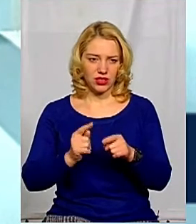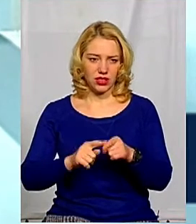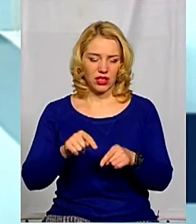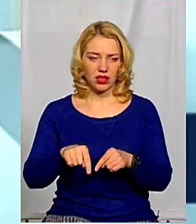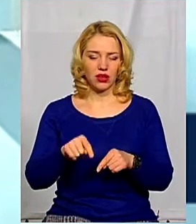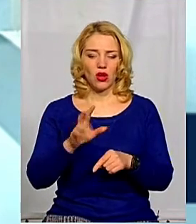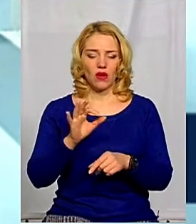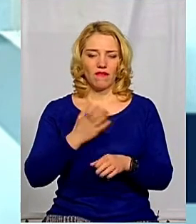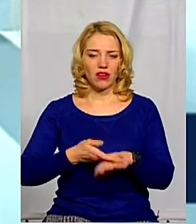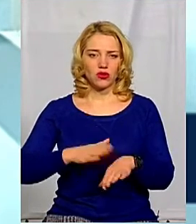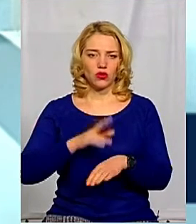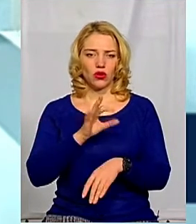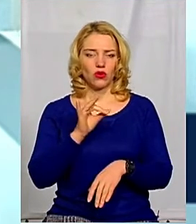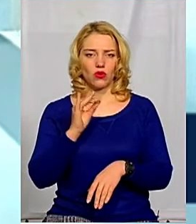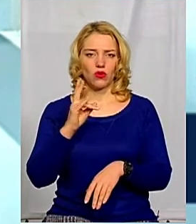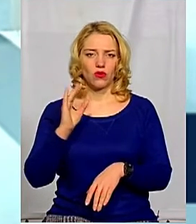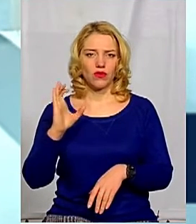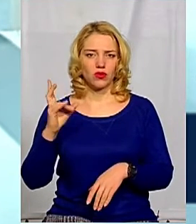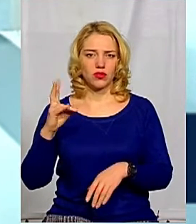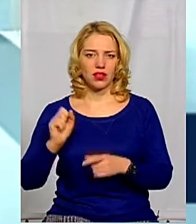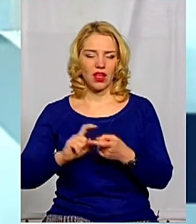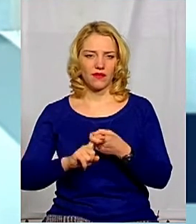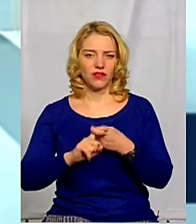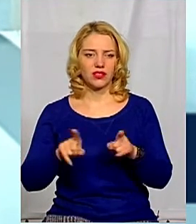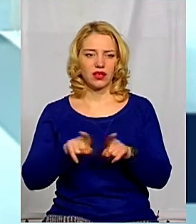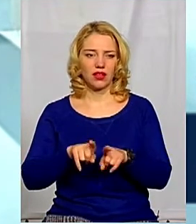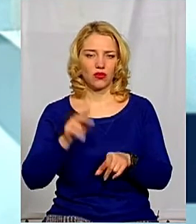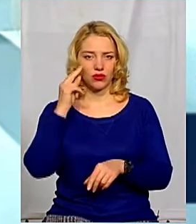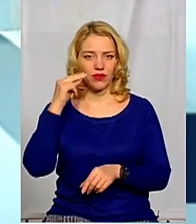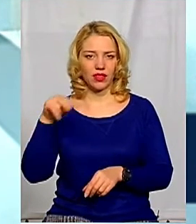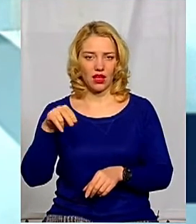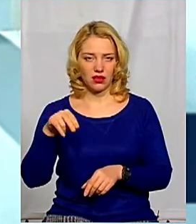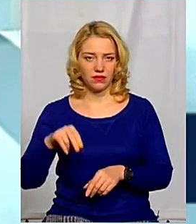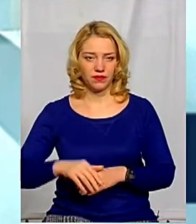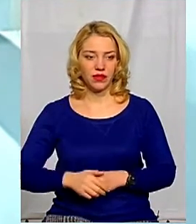цієї важкої коронавірусної інфекції також в Китаї.